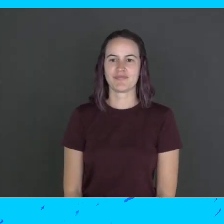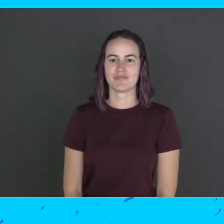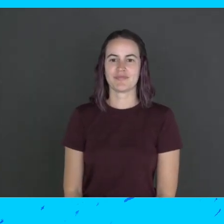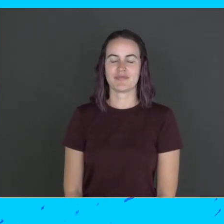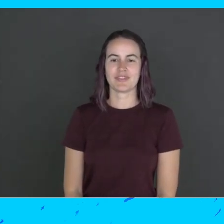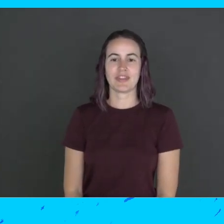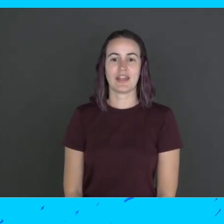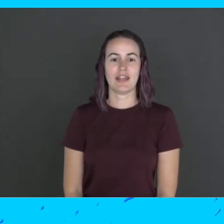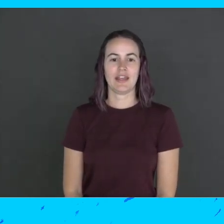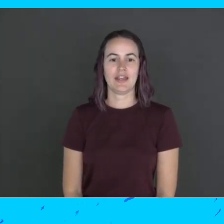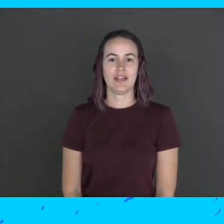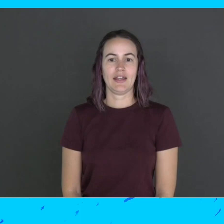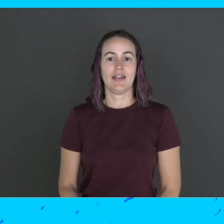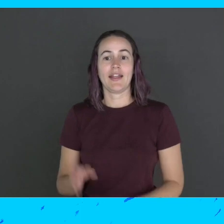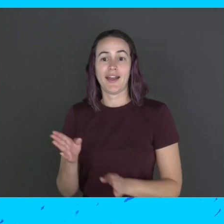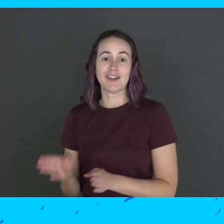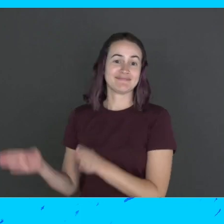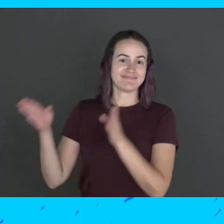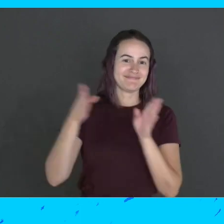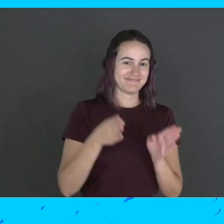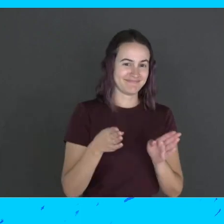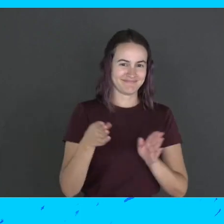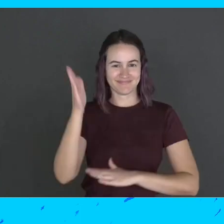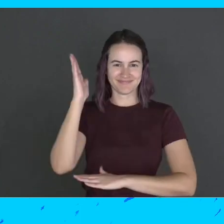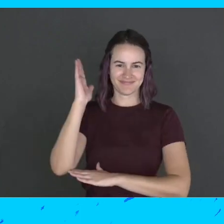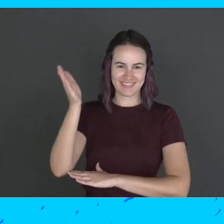On va revenir à nos